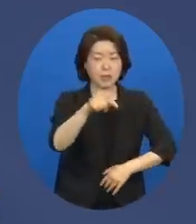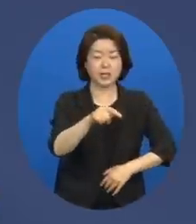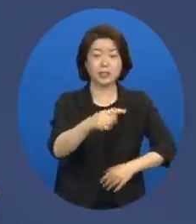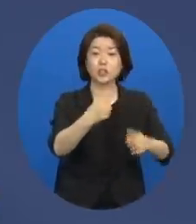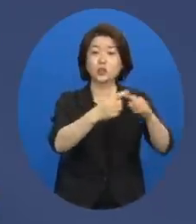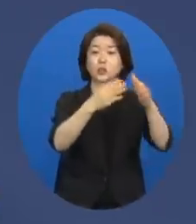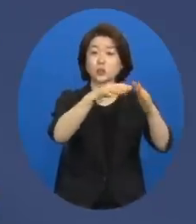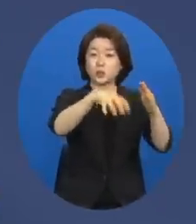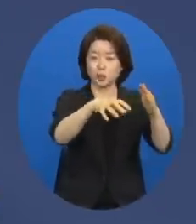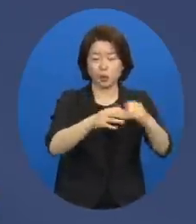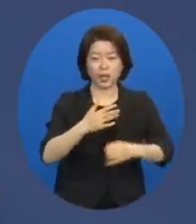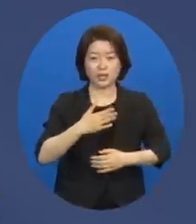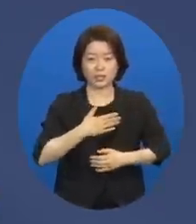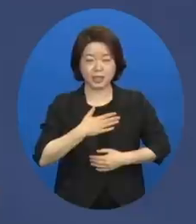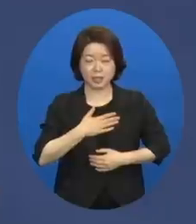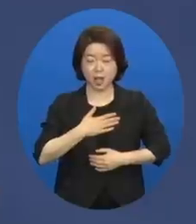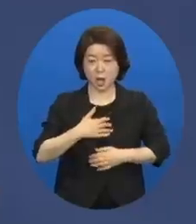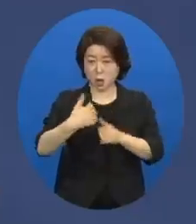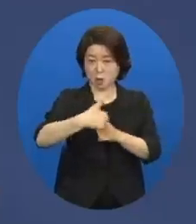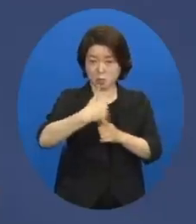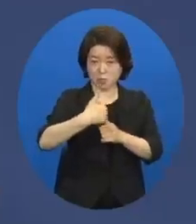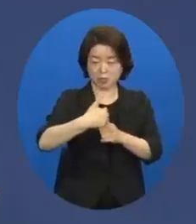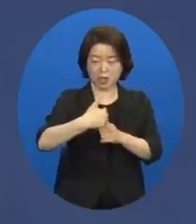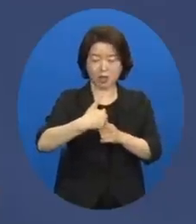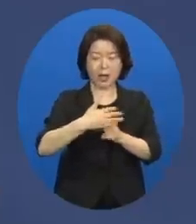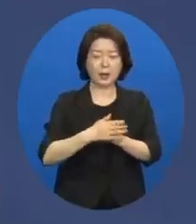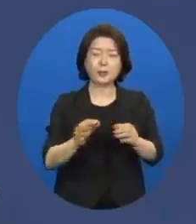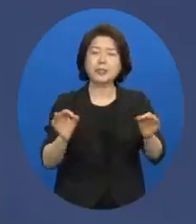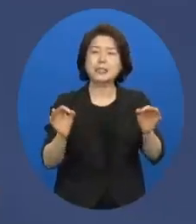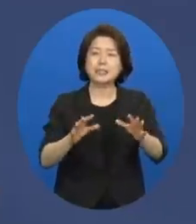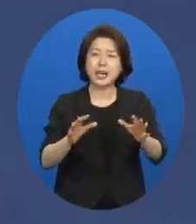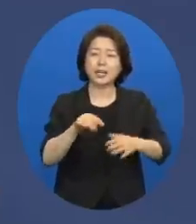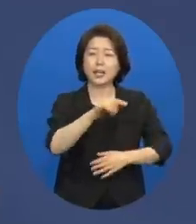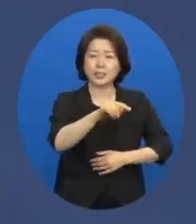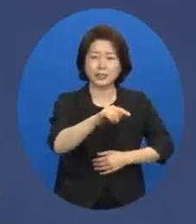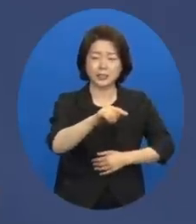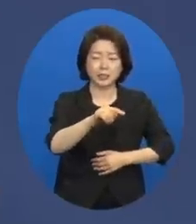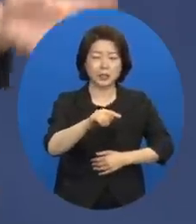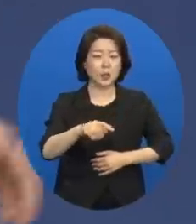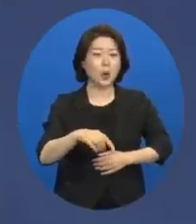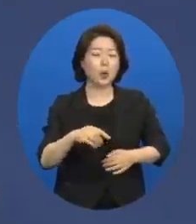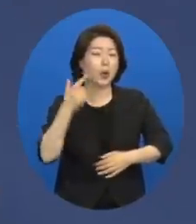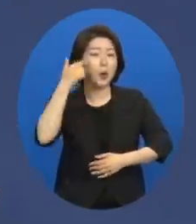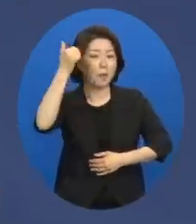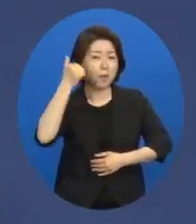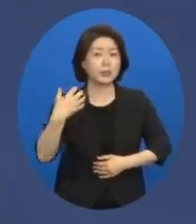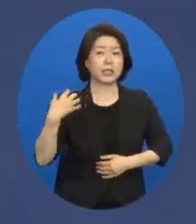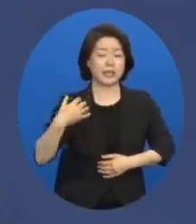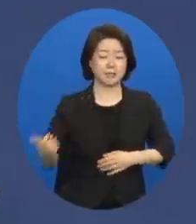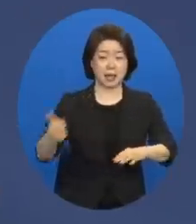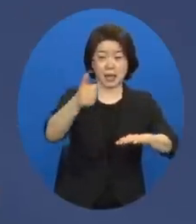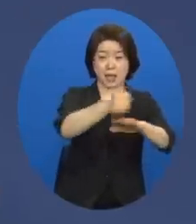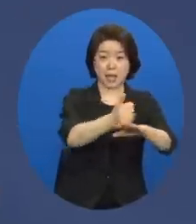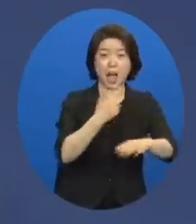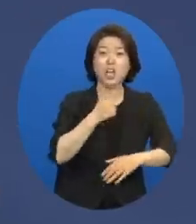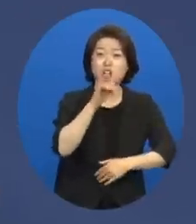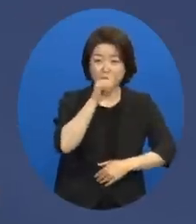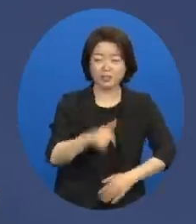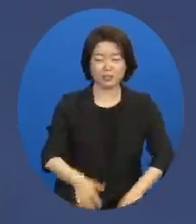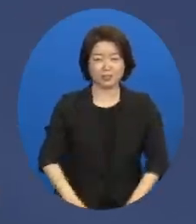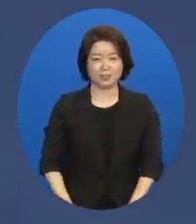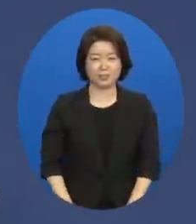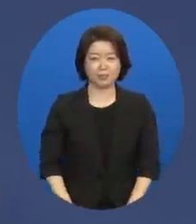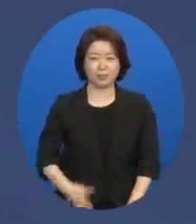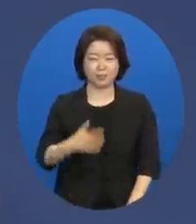곳에 잠깐 제가 부탁을 받고 한시적으로 제가 그 교역자로 거기 잠깐 부임을 했던 적이 있었습니다. 근데